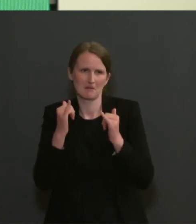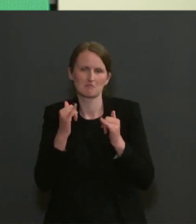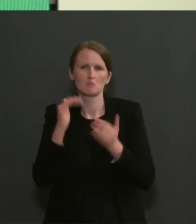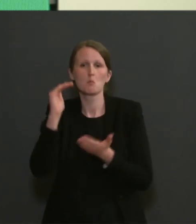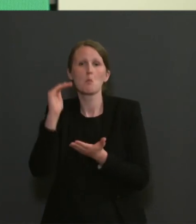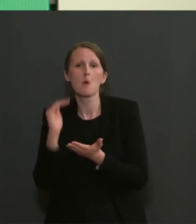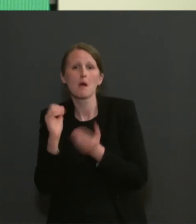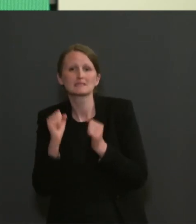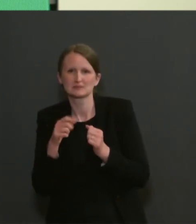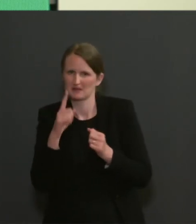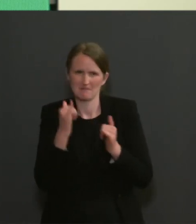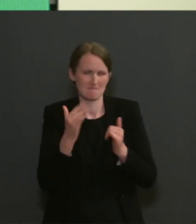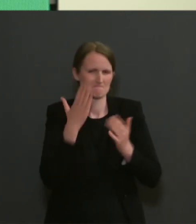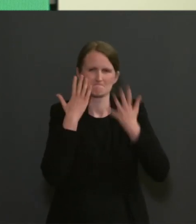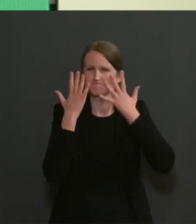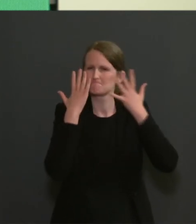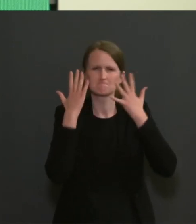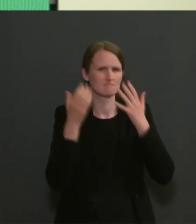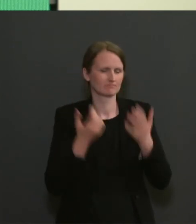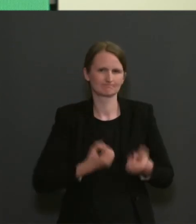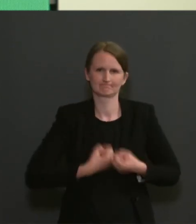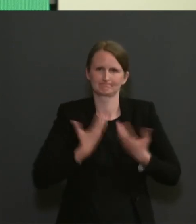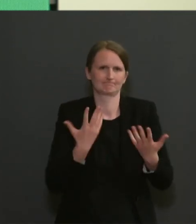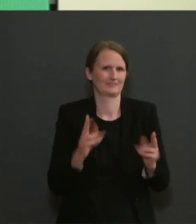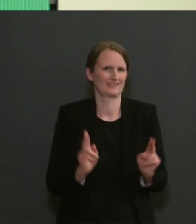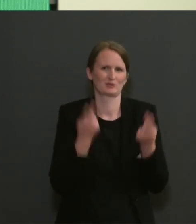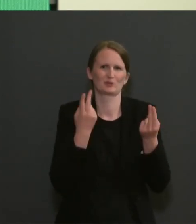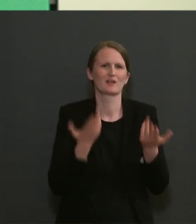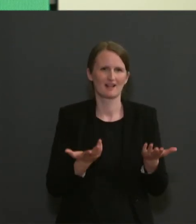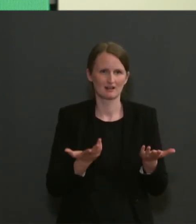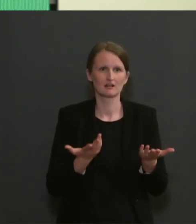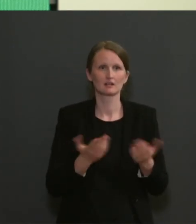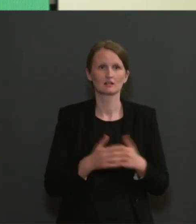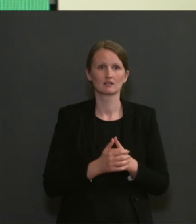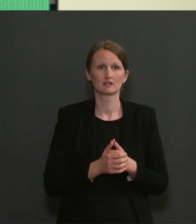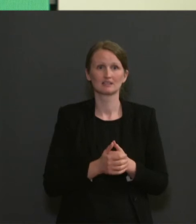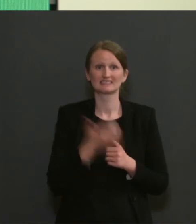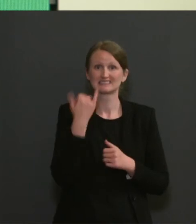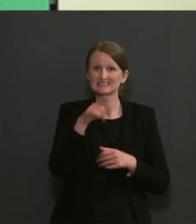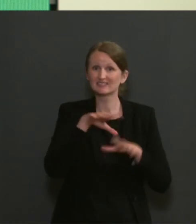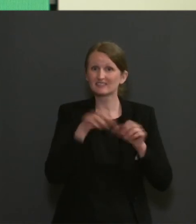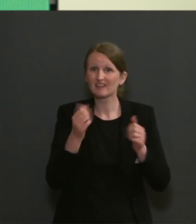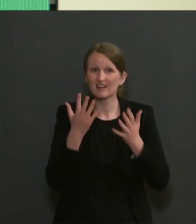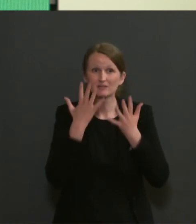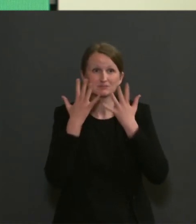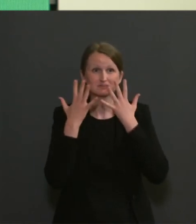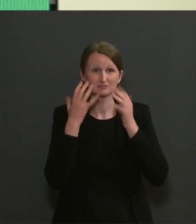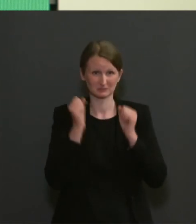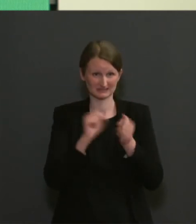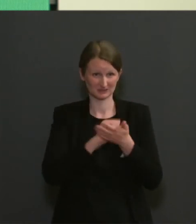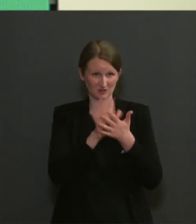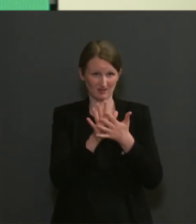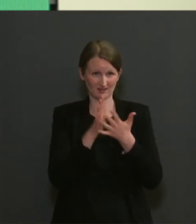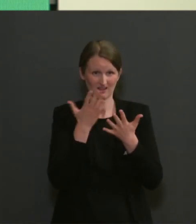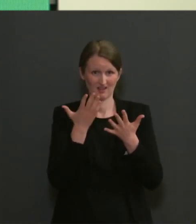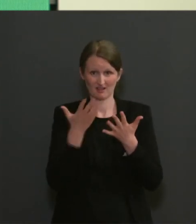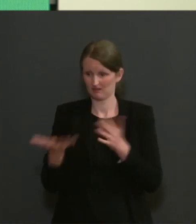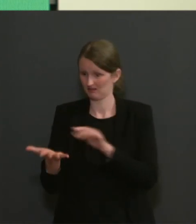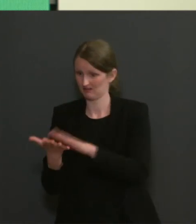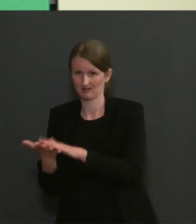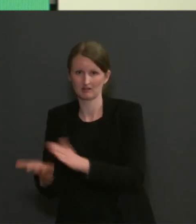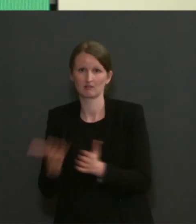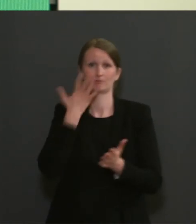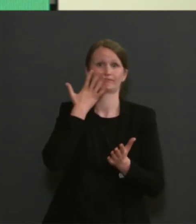on contamine éventuellement tant nos mains que notre masque, ça peut se faire dans les 2 sens. Donc essayez effectivement